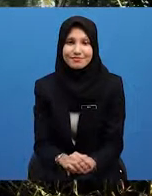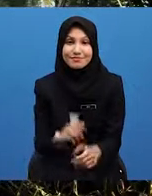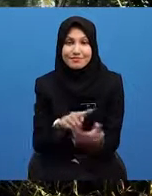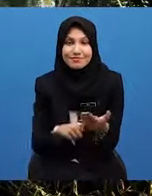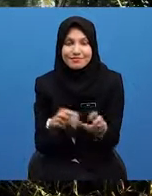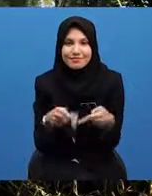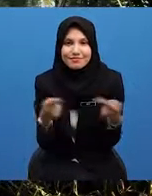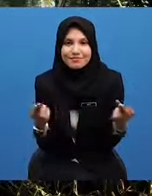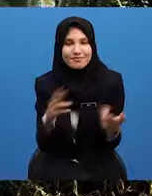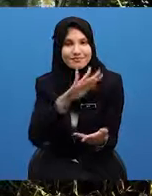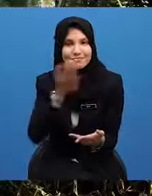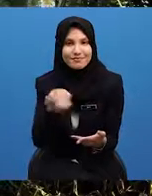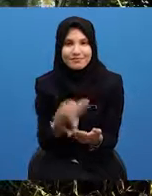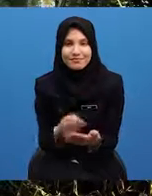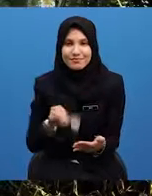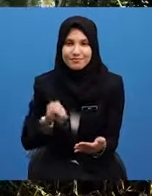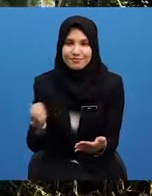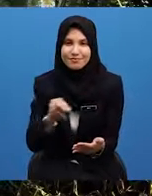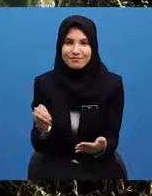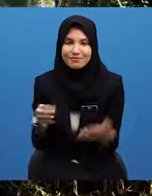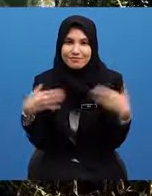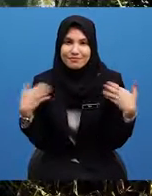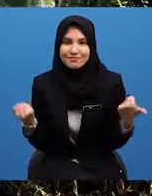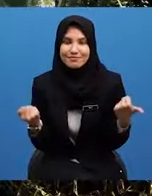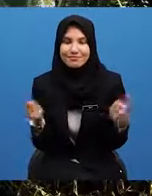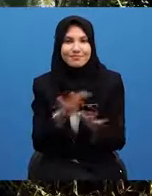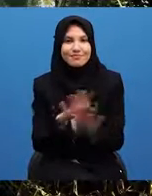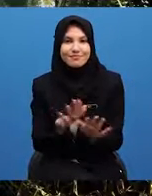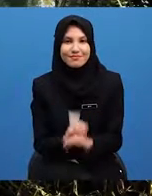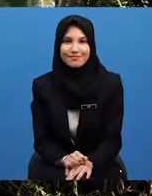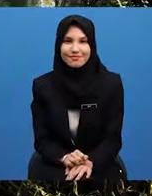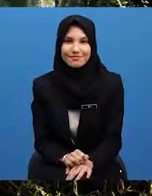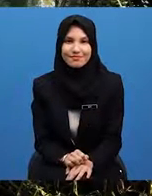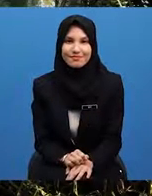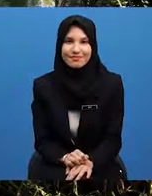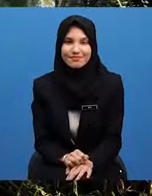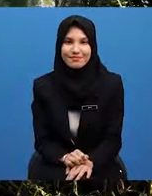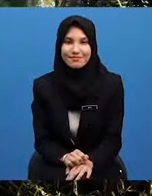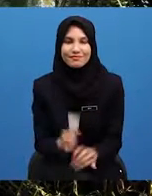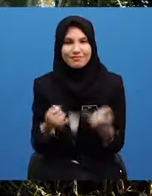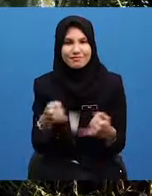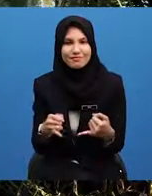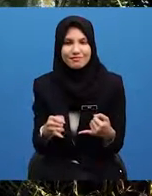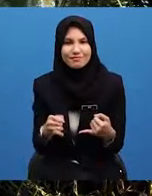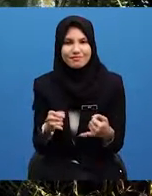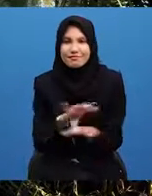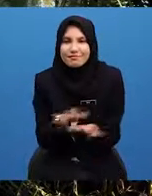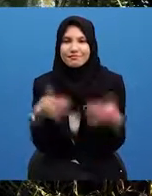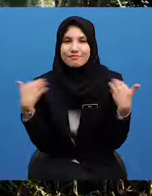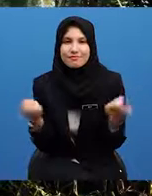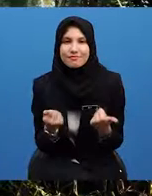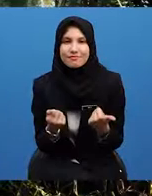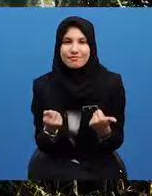khabar semua murid-murid? Sehat atau tidak? Jika tidak sehat, cepat-cepat pergi